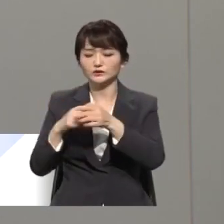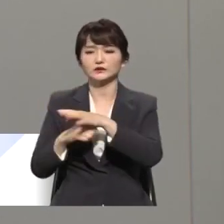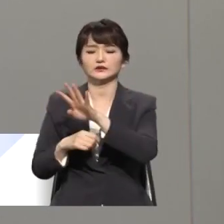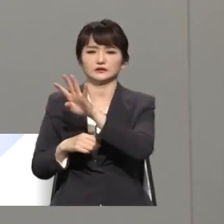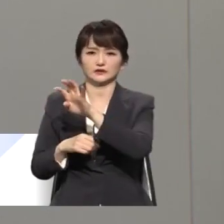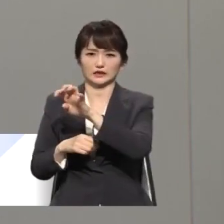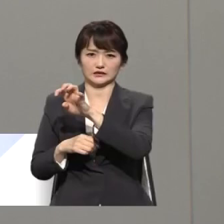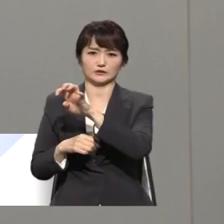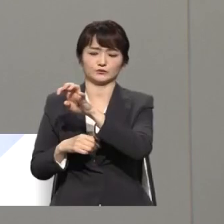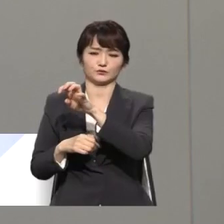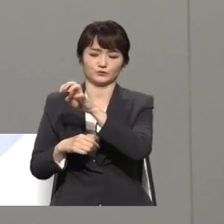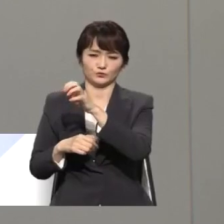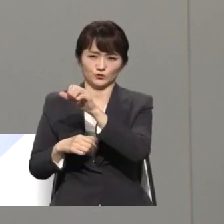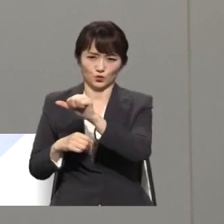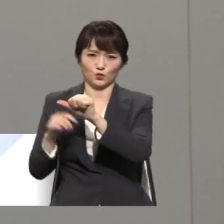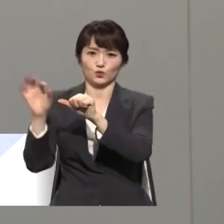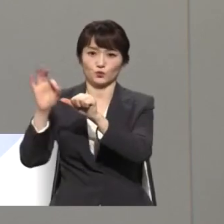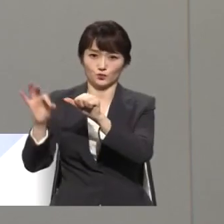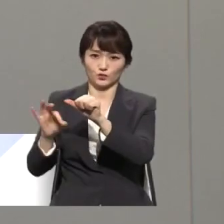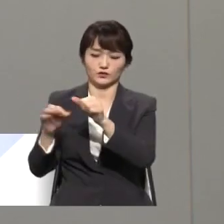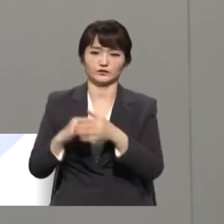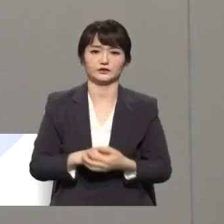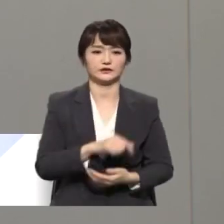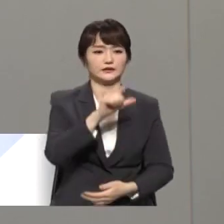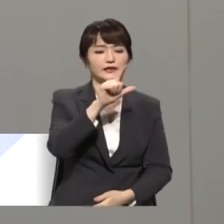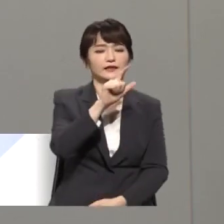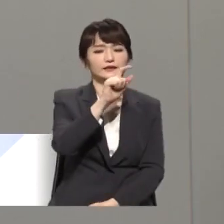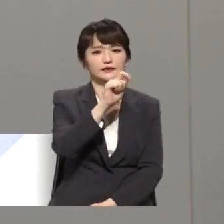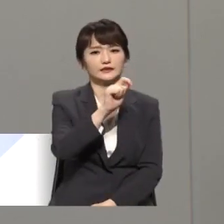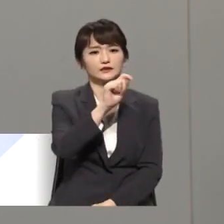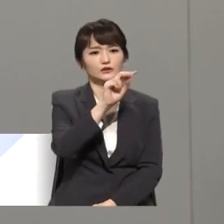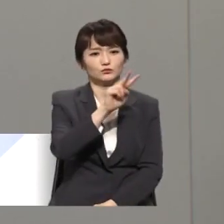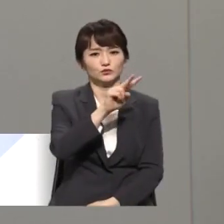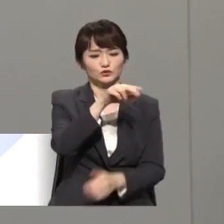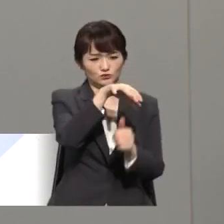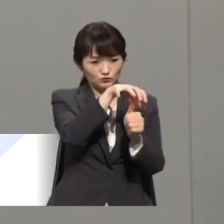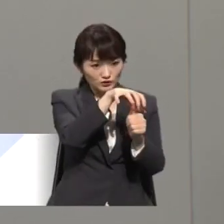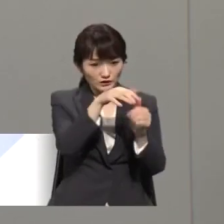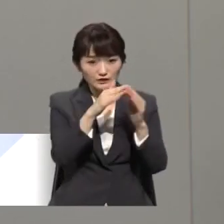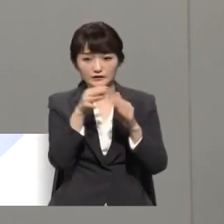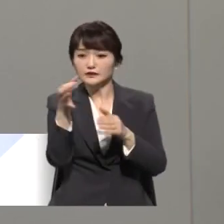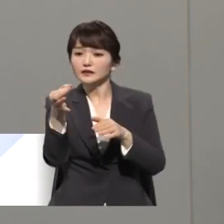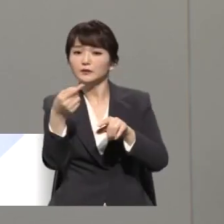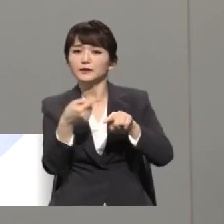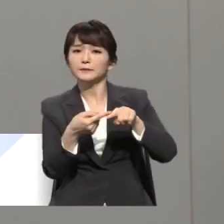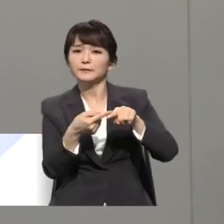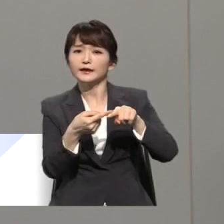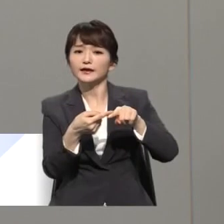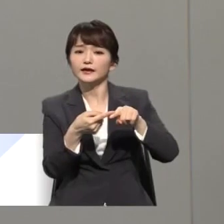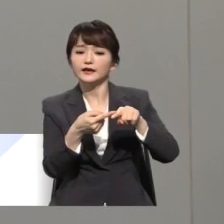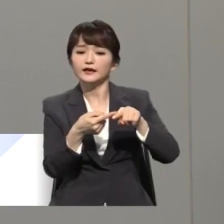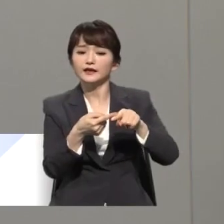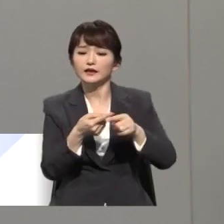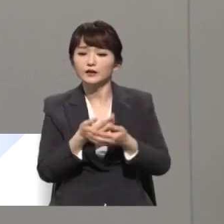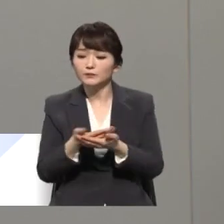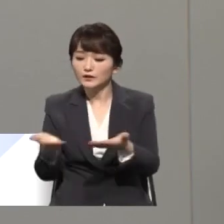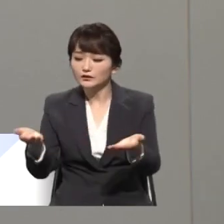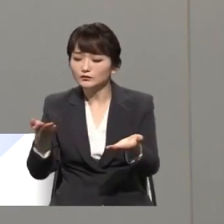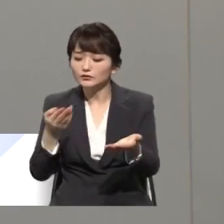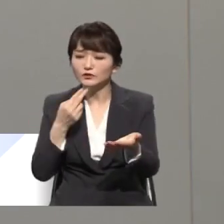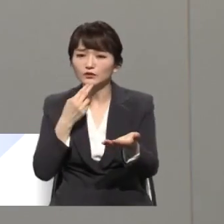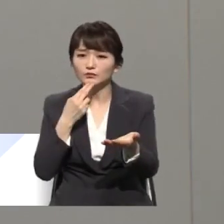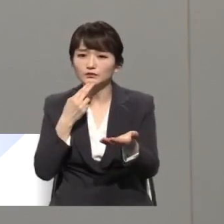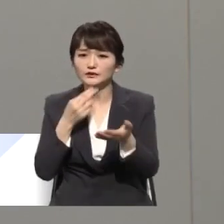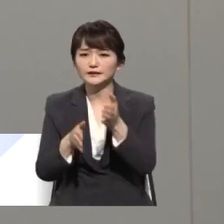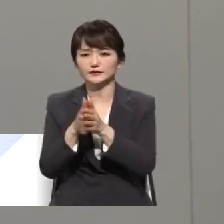50% 묶어 놓으면 빚을 수 있는 보는지 카페 반 밖에 안 됩니다 그러지 남 그러니까 나머지 반을 조달할 수 없는 서민들은 집을 살 수가